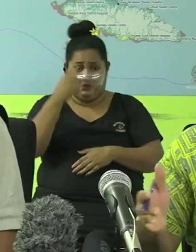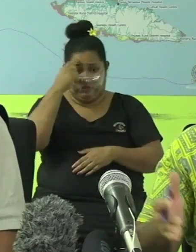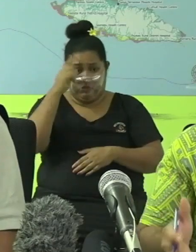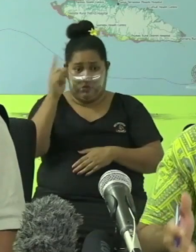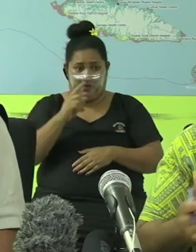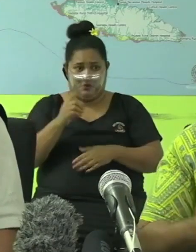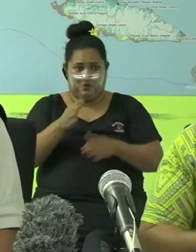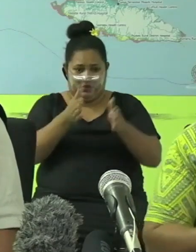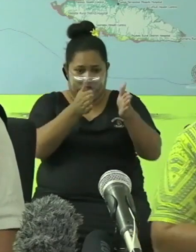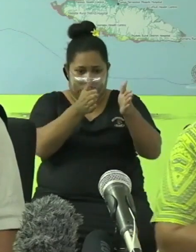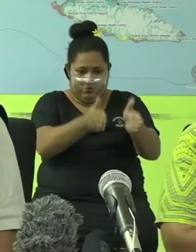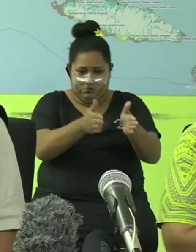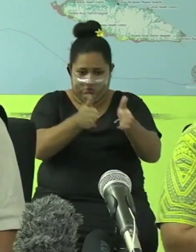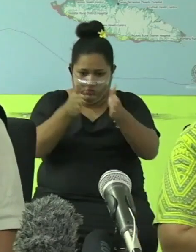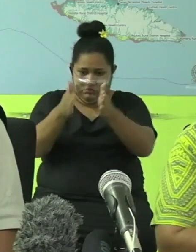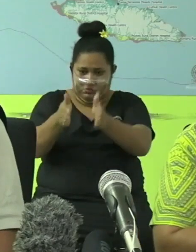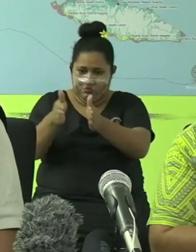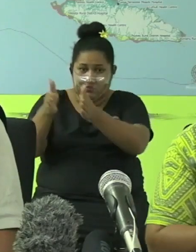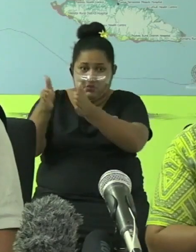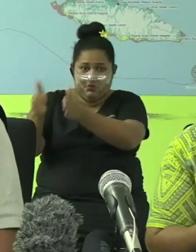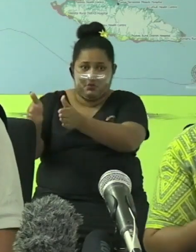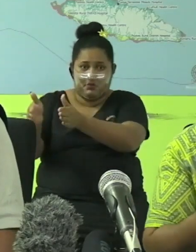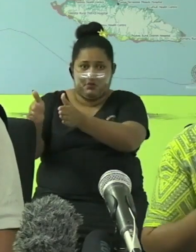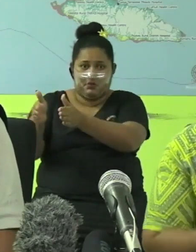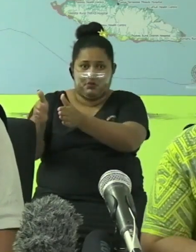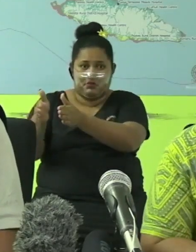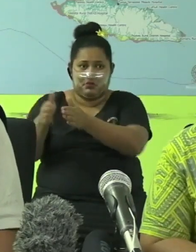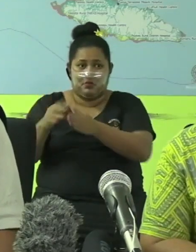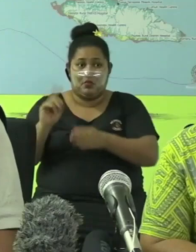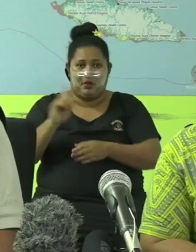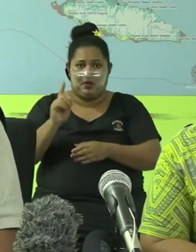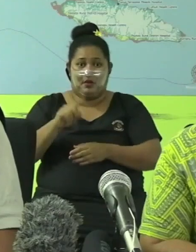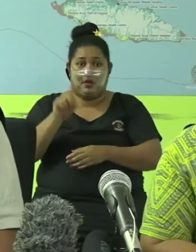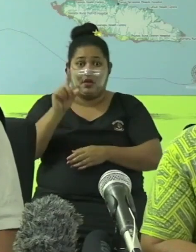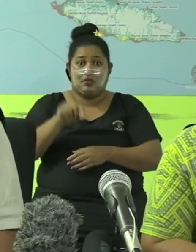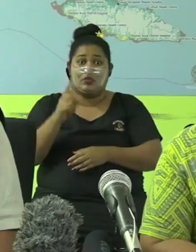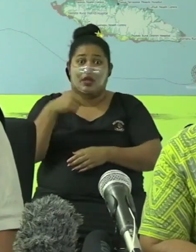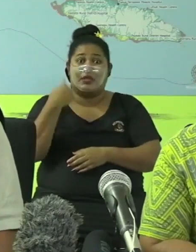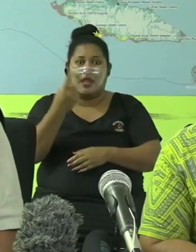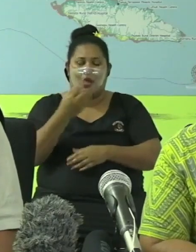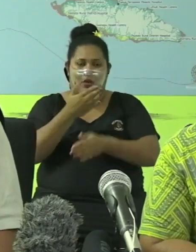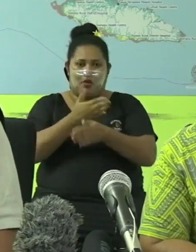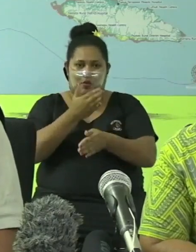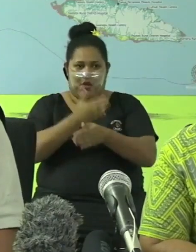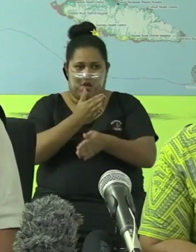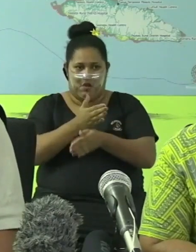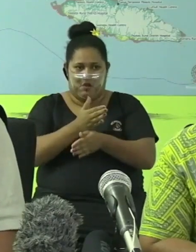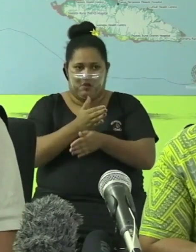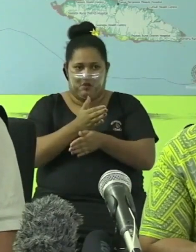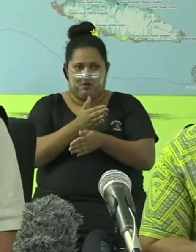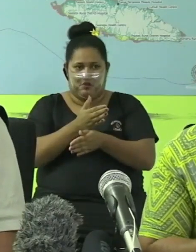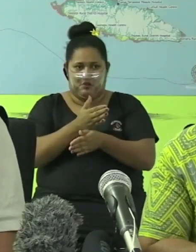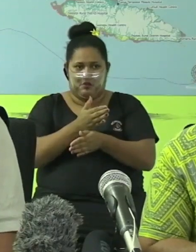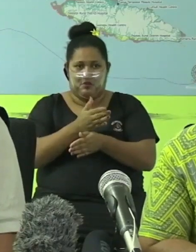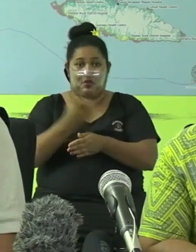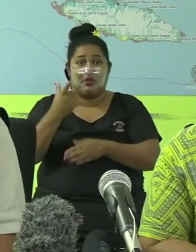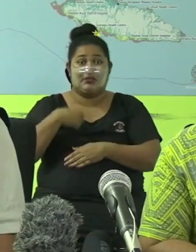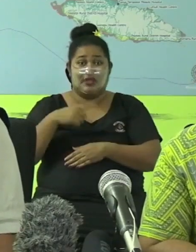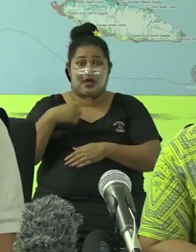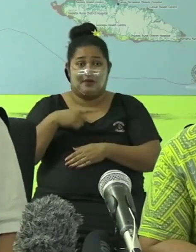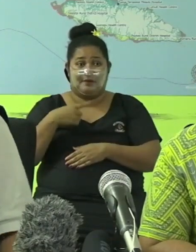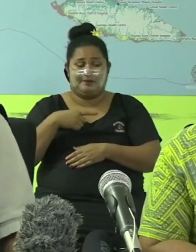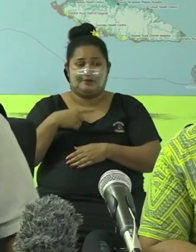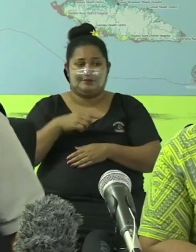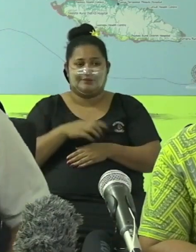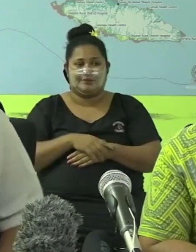zoning fai vaega le ia tulaga o le afaatino i taeao ia le galuega lenei o le agaga atoa i le faafofoga le